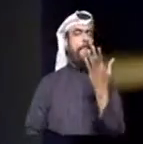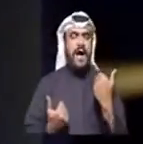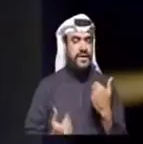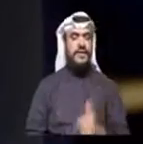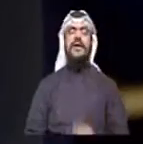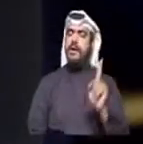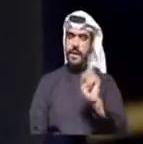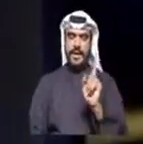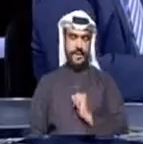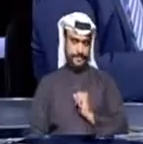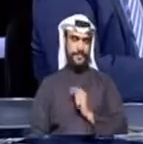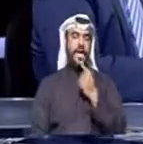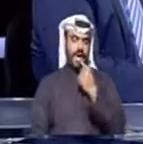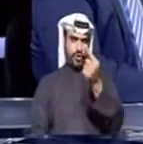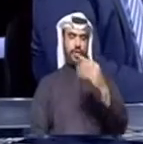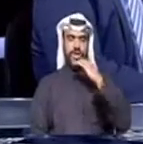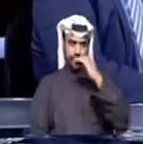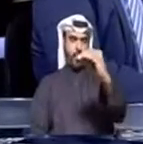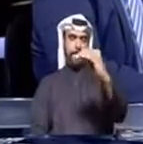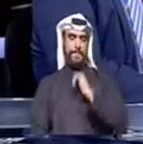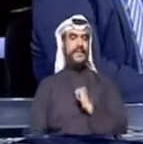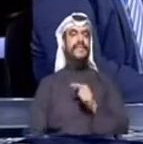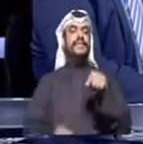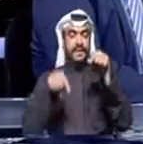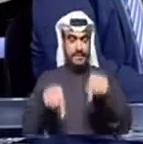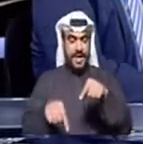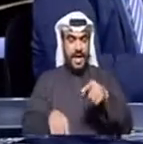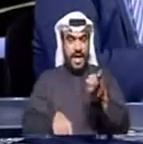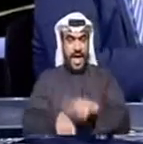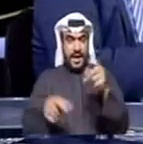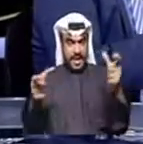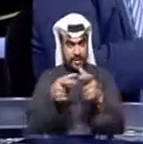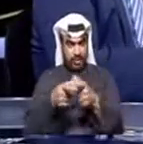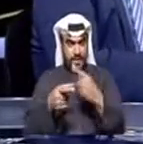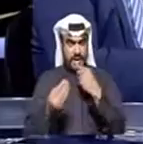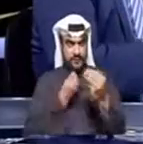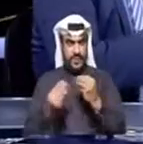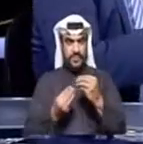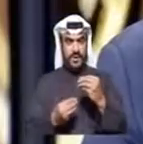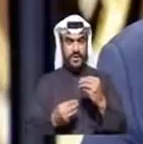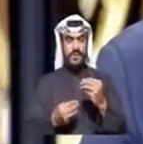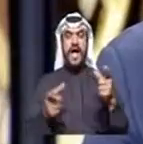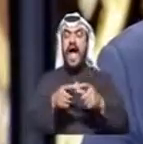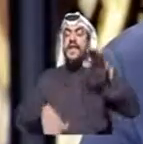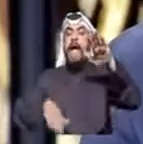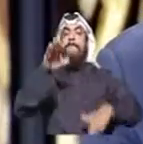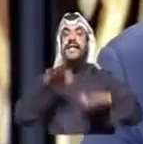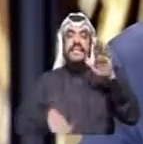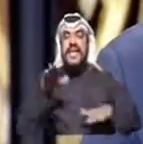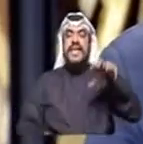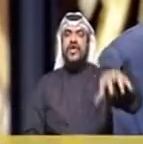لا البتة، عاده الذي يحدث دائما انه طبعا وهذا طبعا على دوره ميزانيات